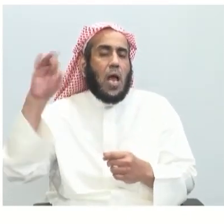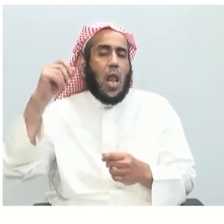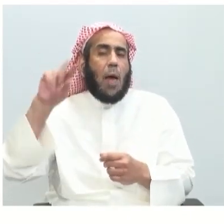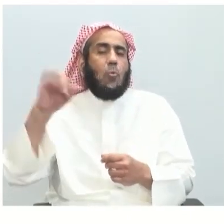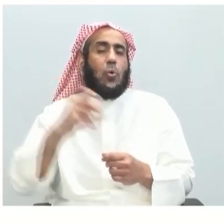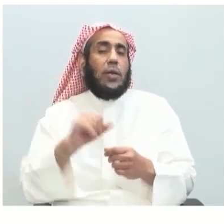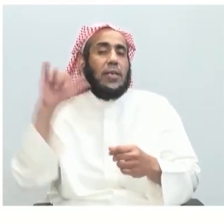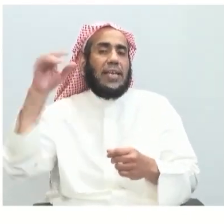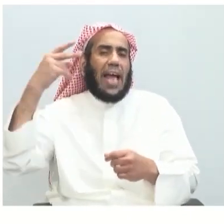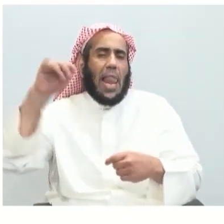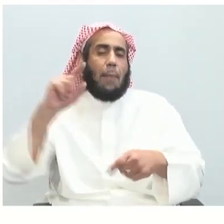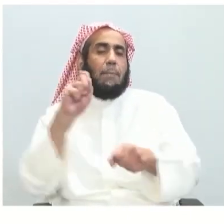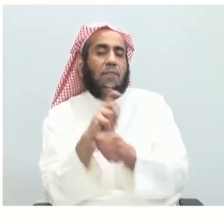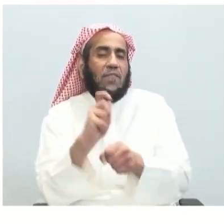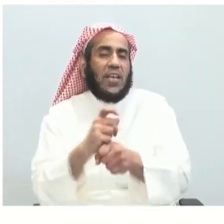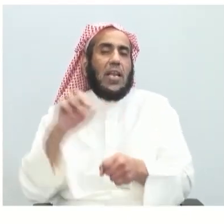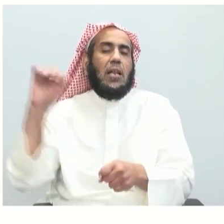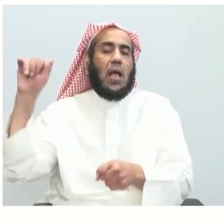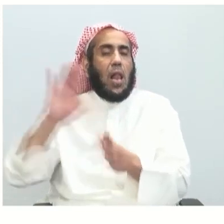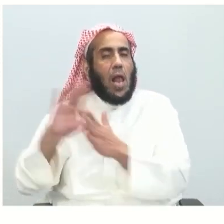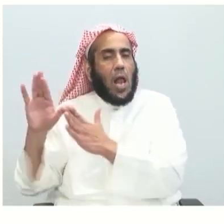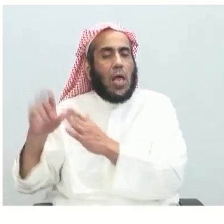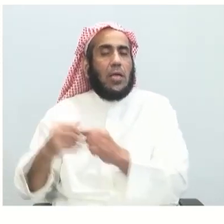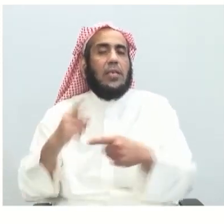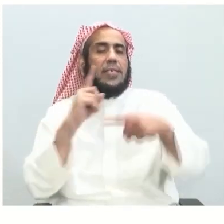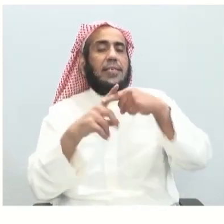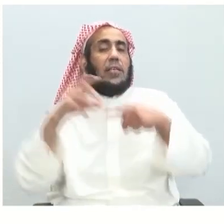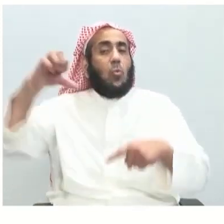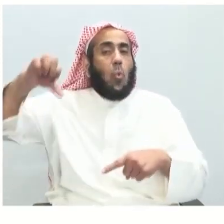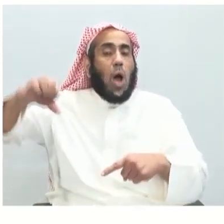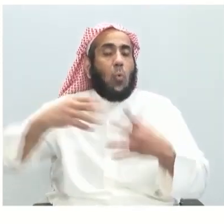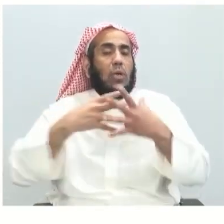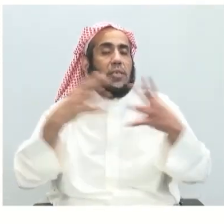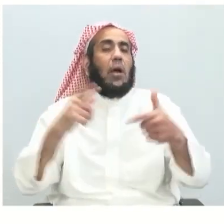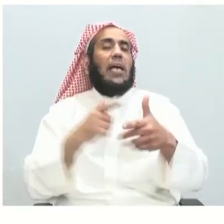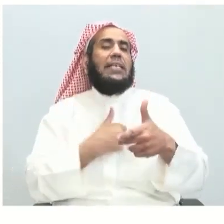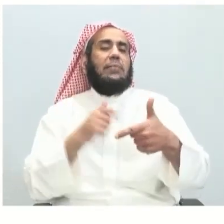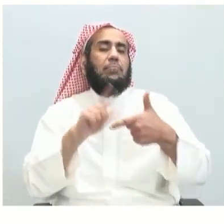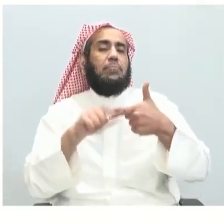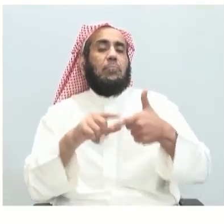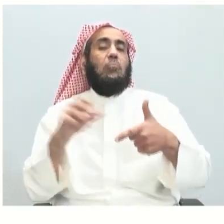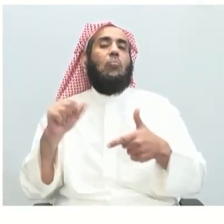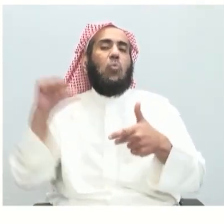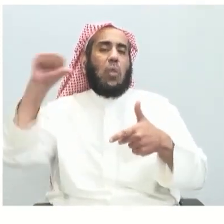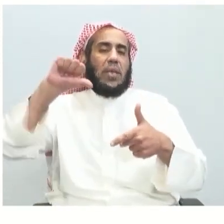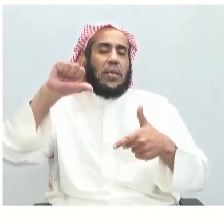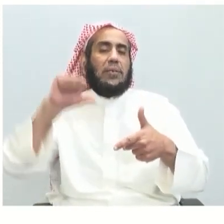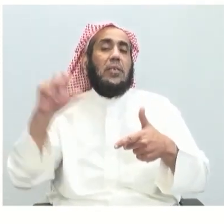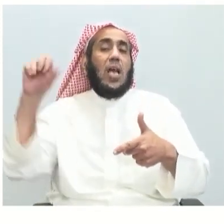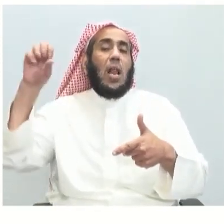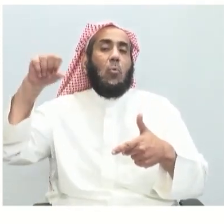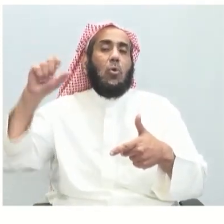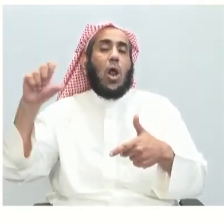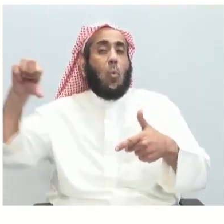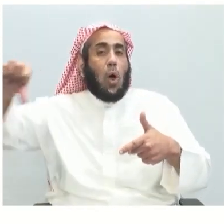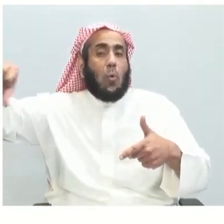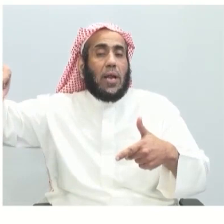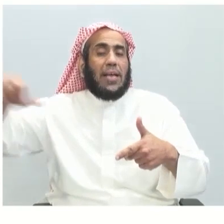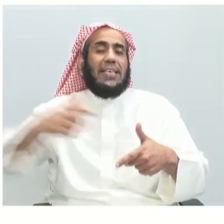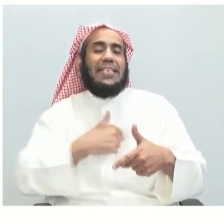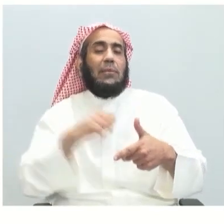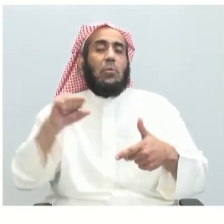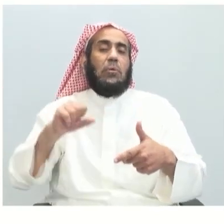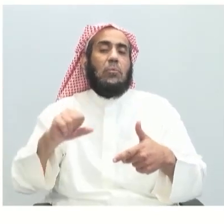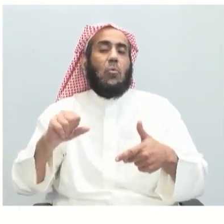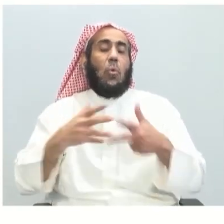يعلم هنا فعل يعلم هنا فعل زائد واو الجماعه اسم ضمير يعلمون في الواو هنا اسم